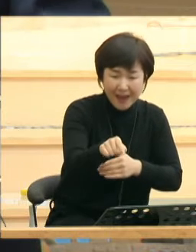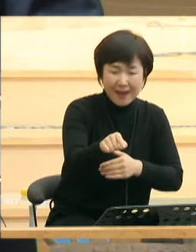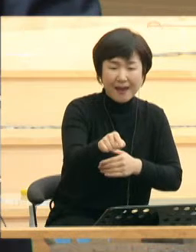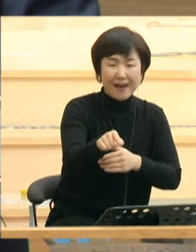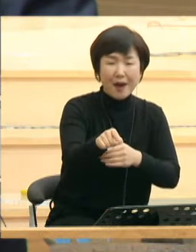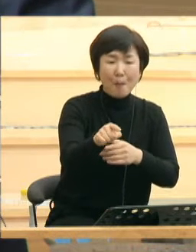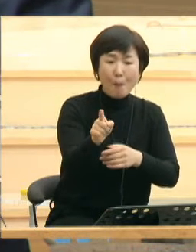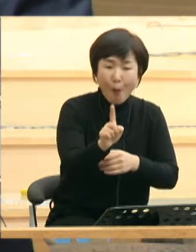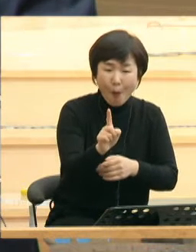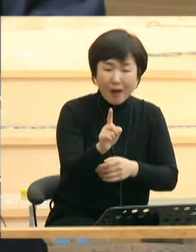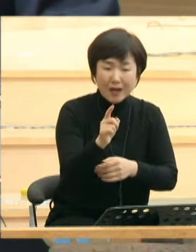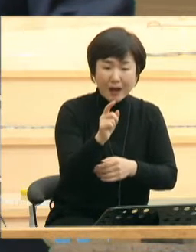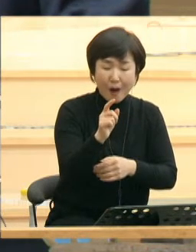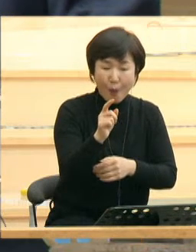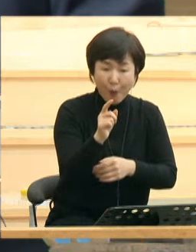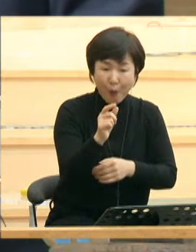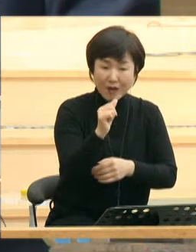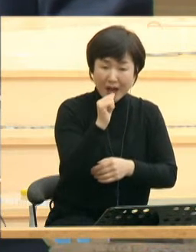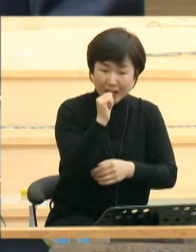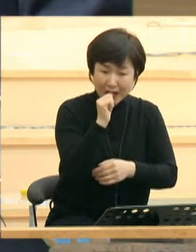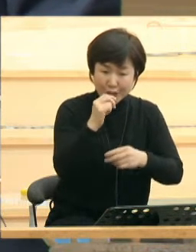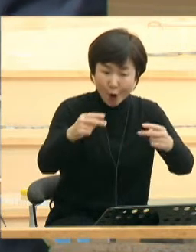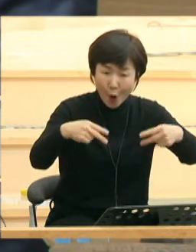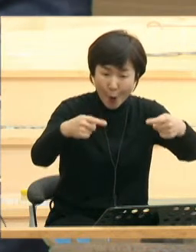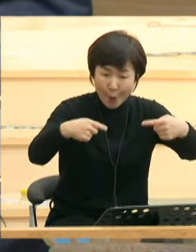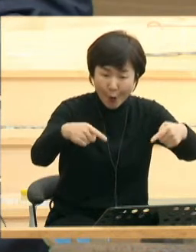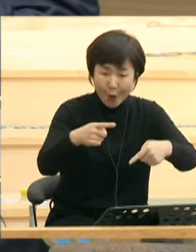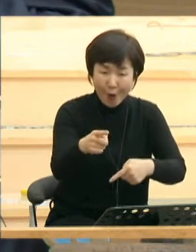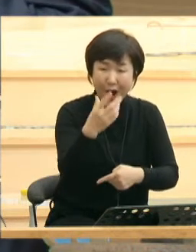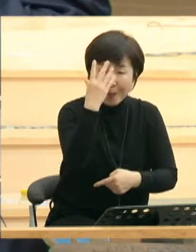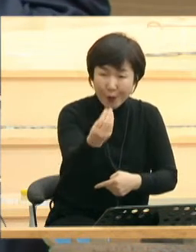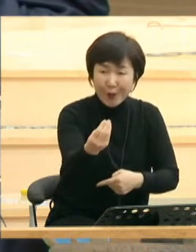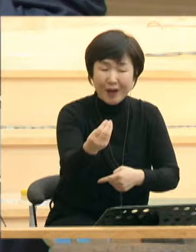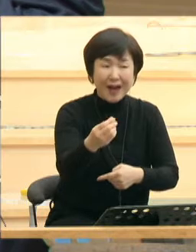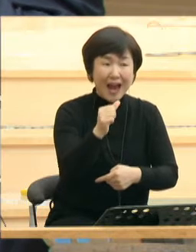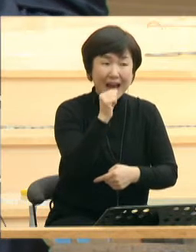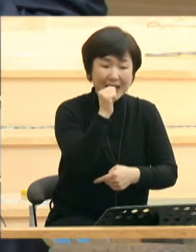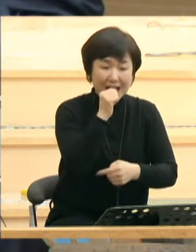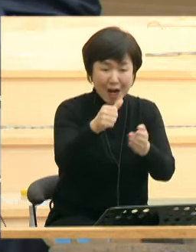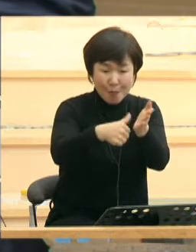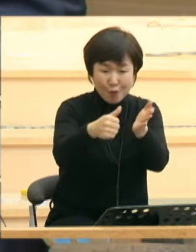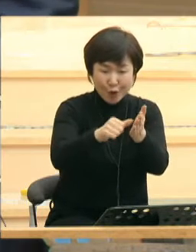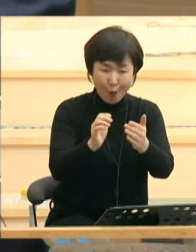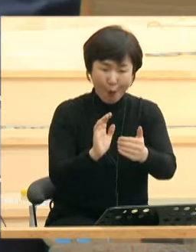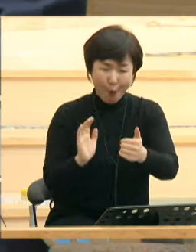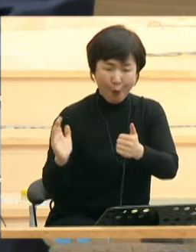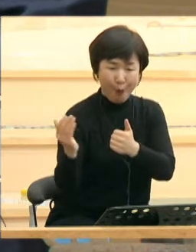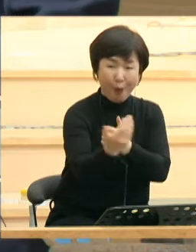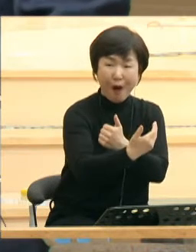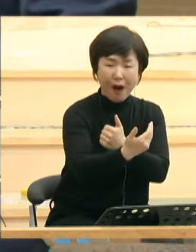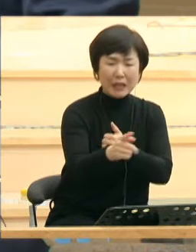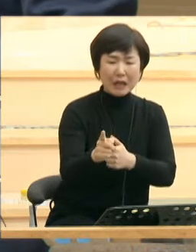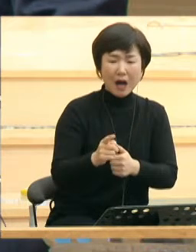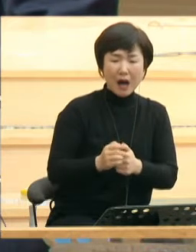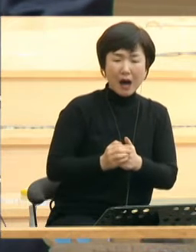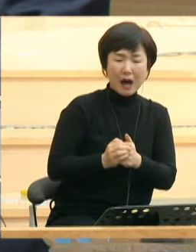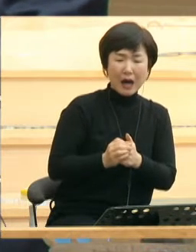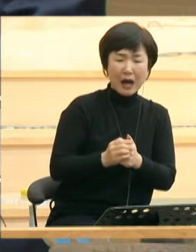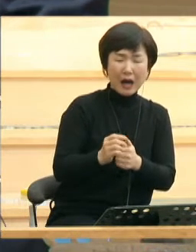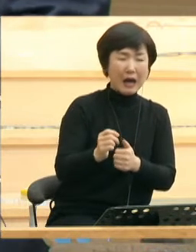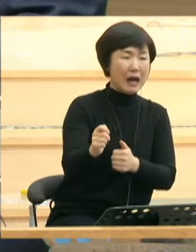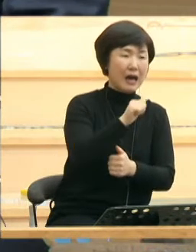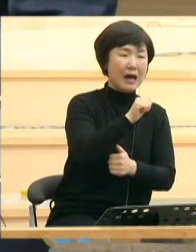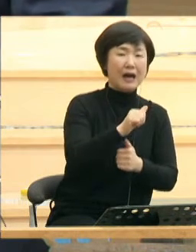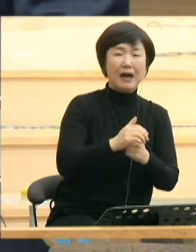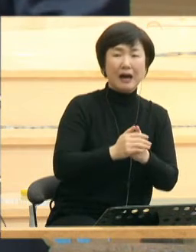뭐가 있었냐 철 병거 있었던 거에요 그러니까 철기 무기로 무장을 하고 있었던 후 없겟죠 쉽지 않았겠죠